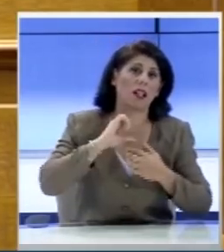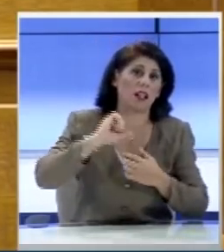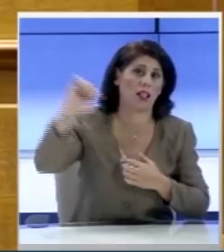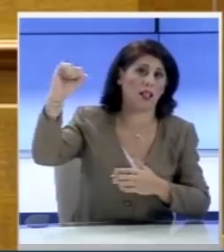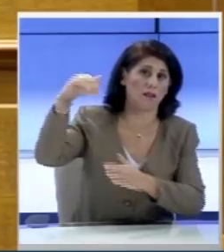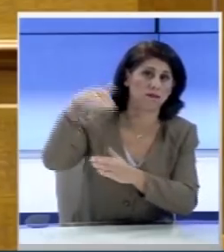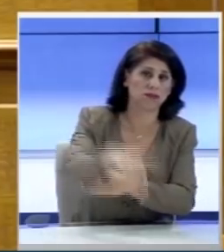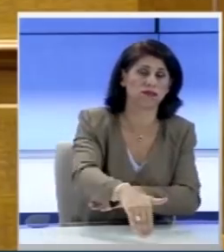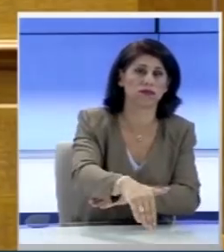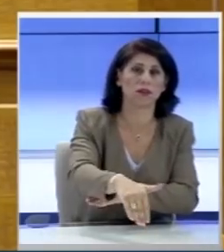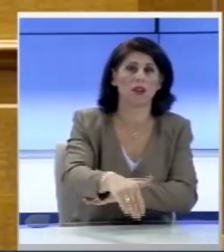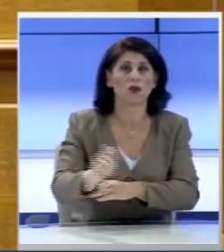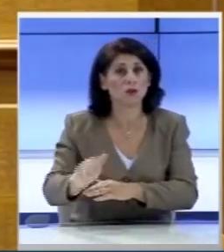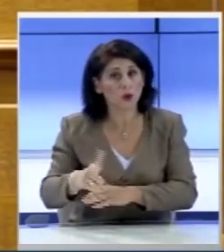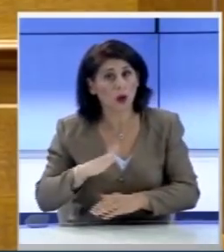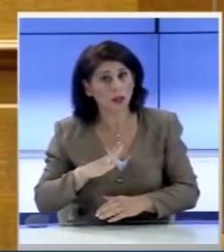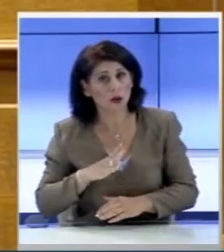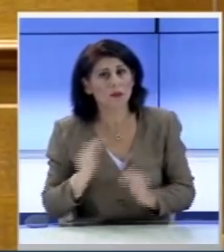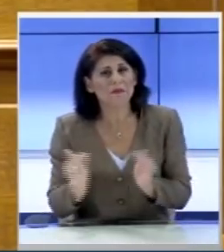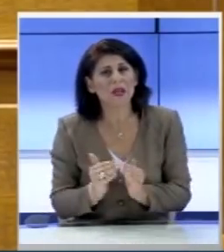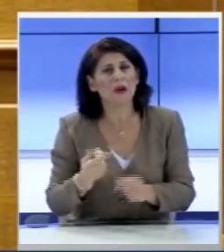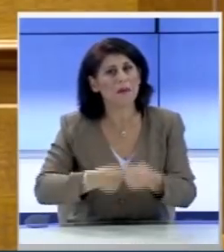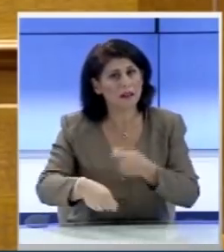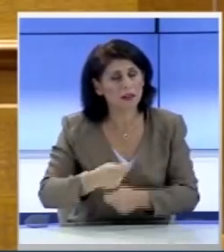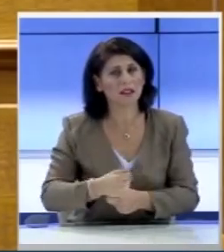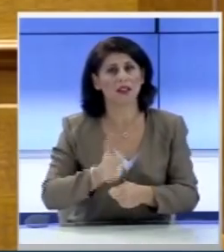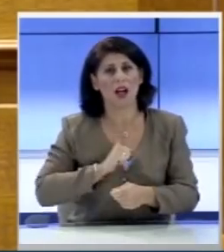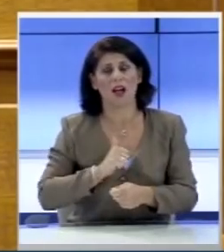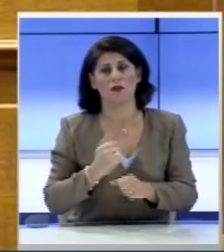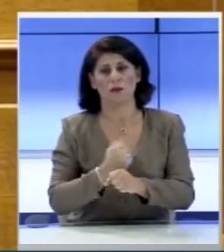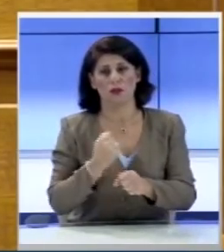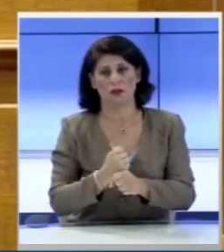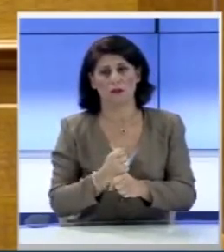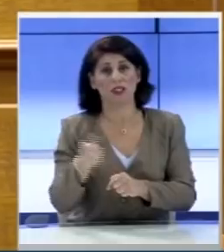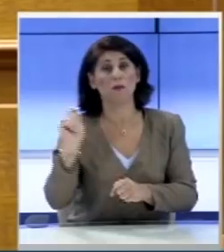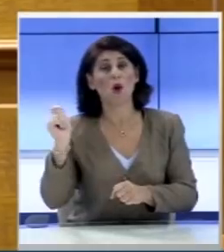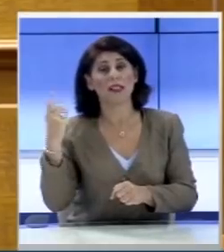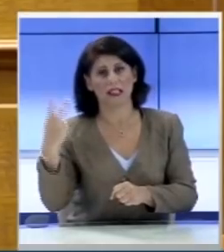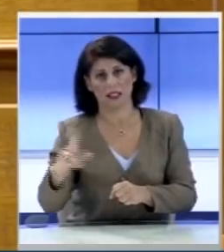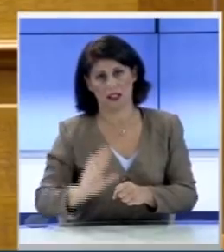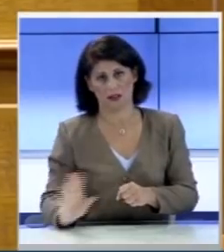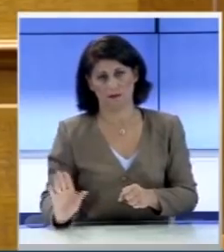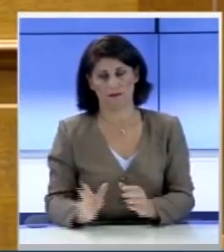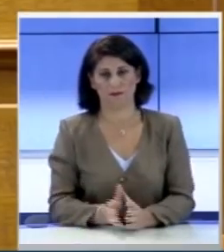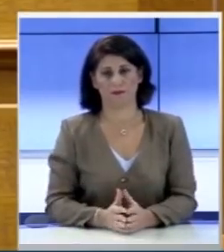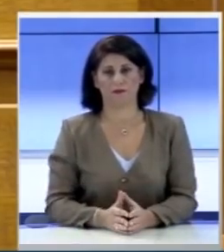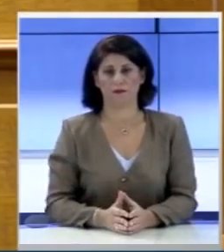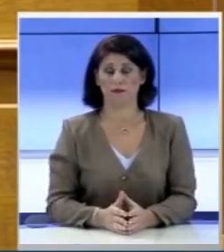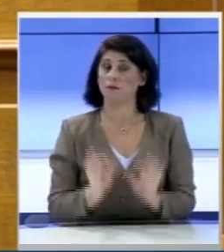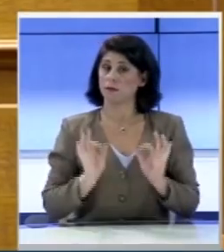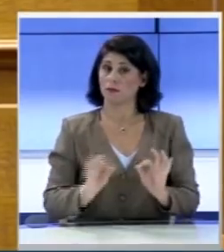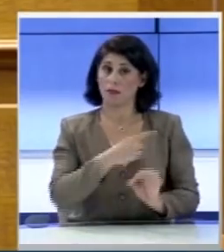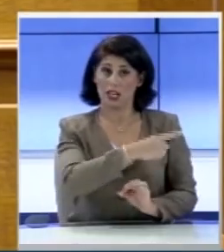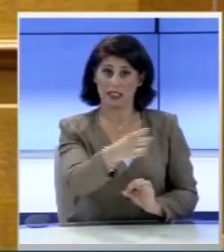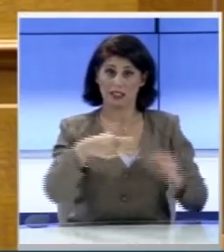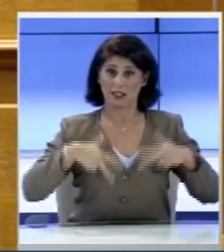νοικοκυριά, τους μικροεπιχειρηματίες αυτοαπασχολούμενους με την πολιτική σας. Μάλιστα, εσείς της